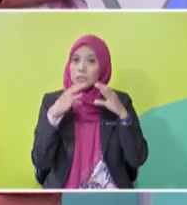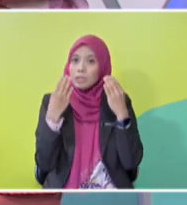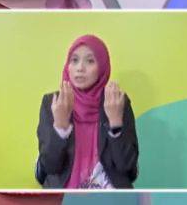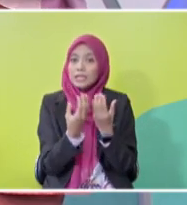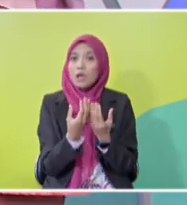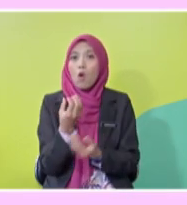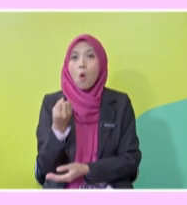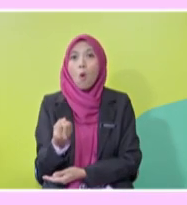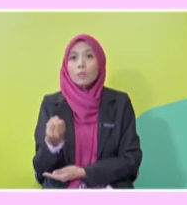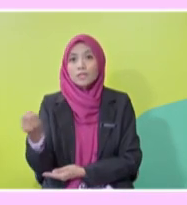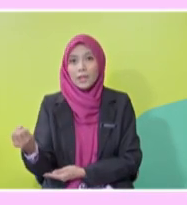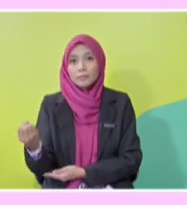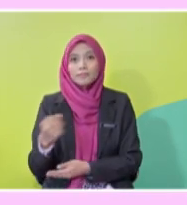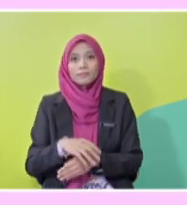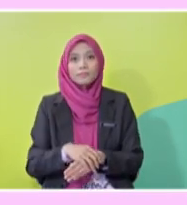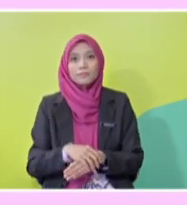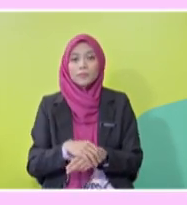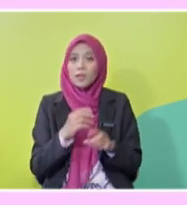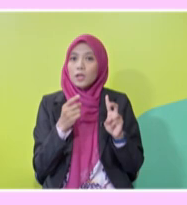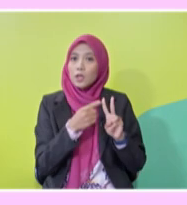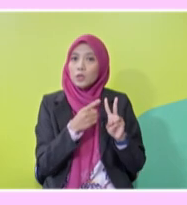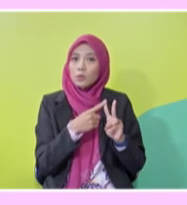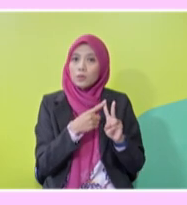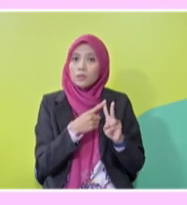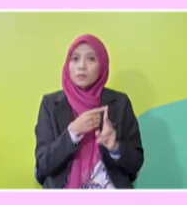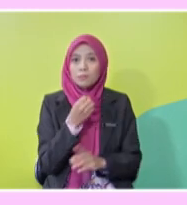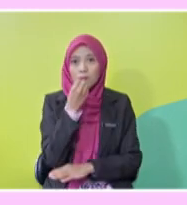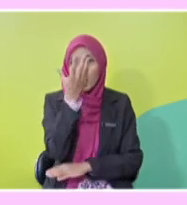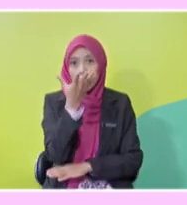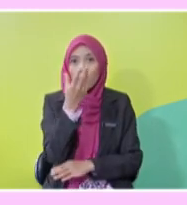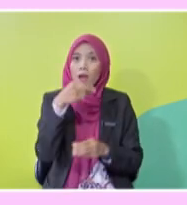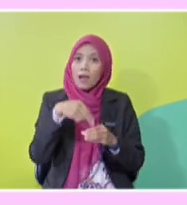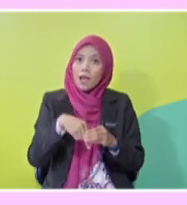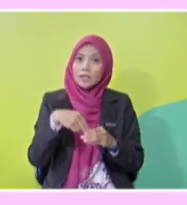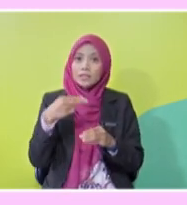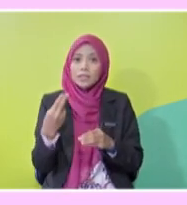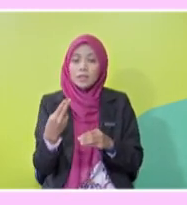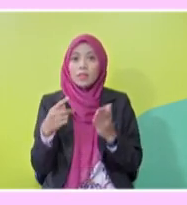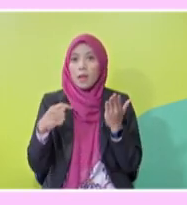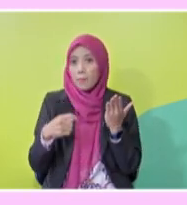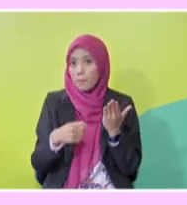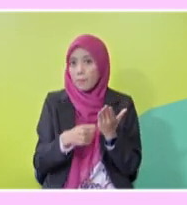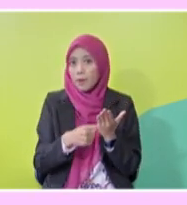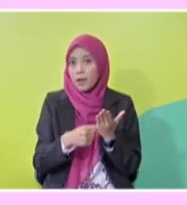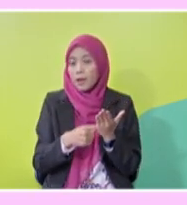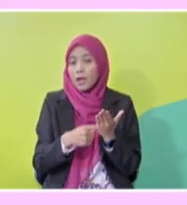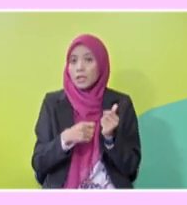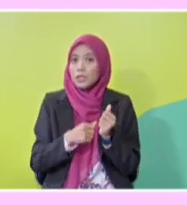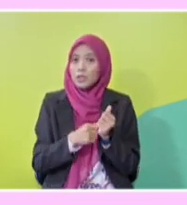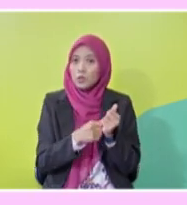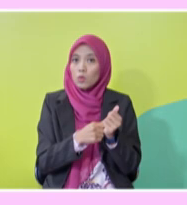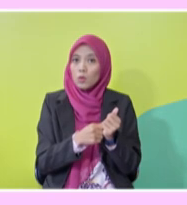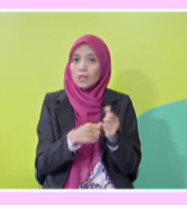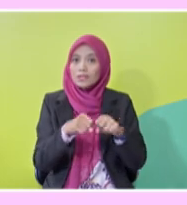oke yang kedua kita akan belajar tentang menyatukan hasil tambah berdasarkan situasi yang